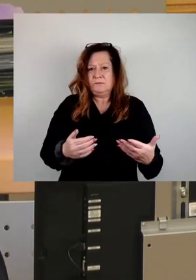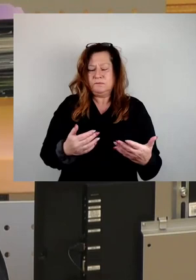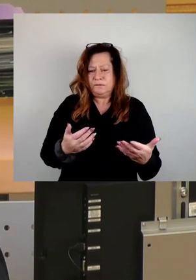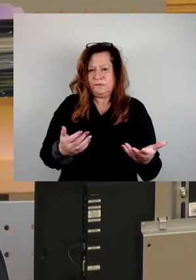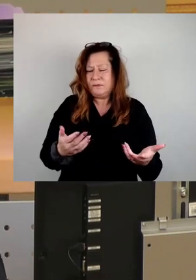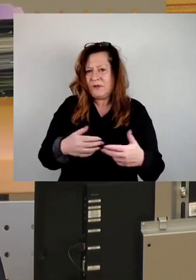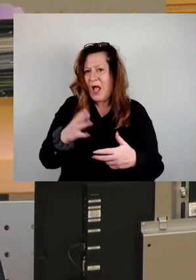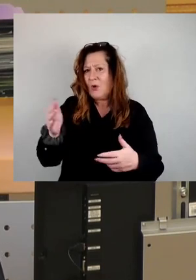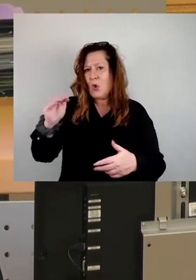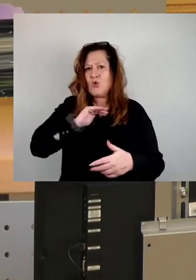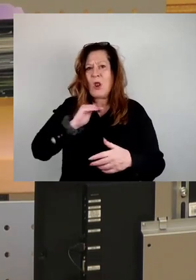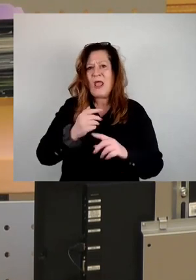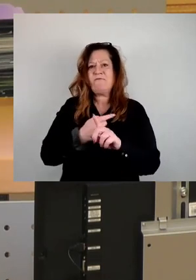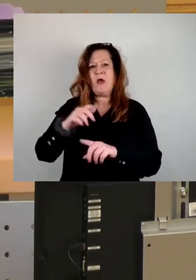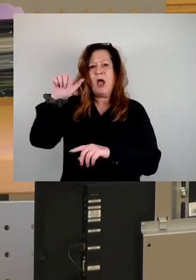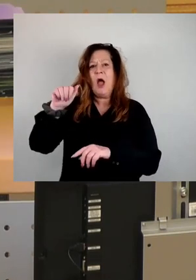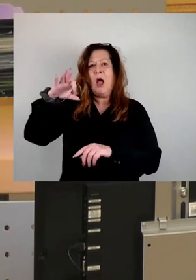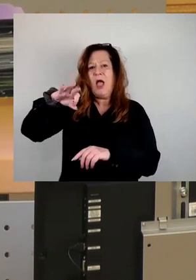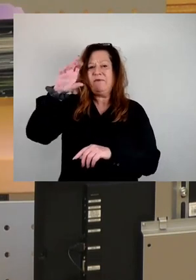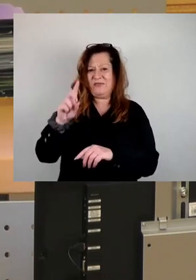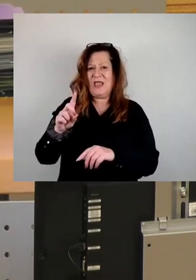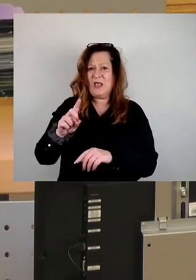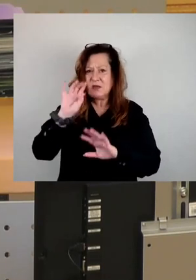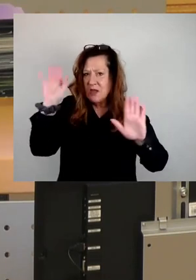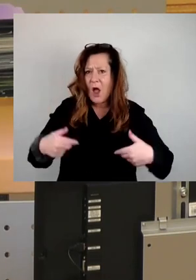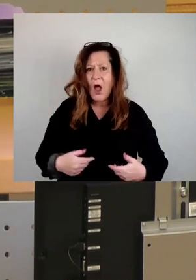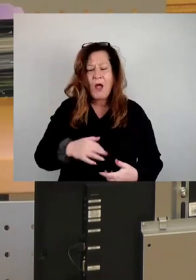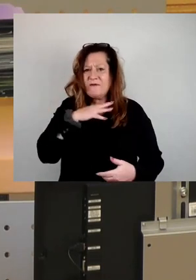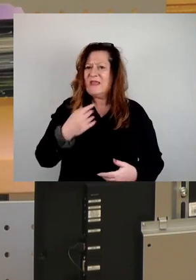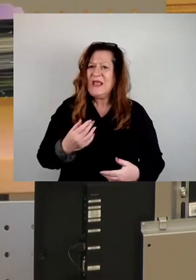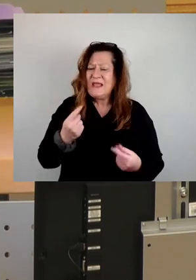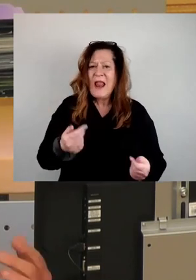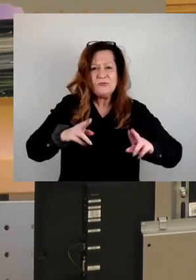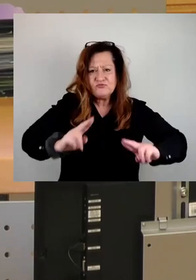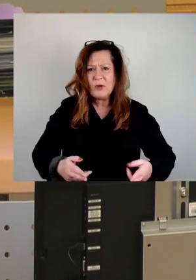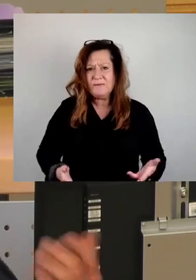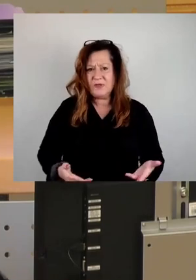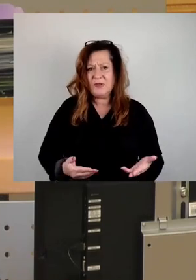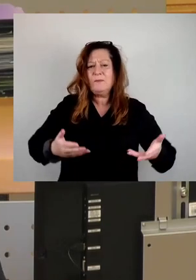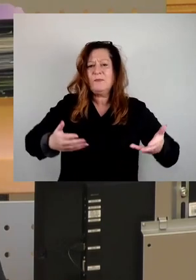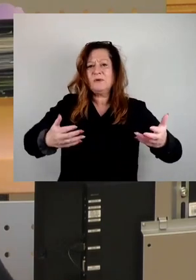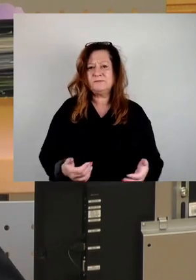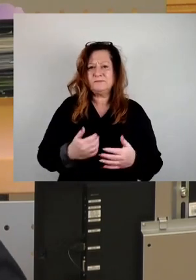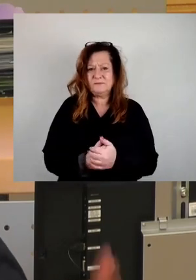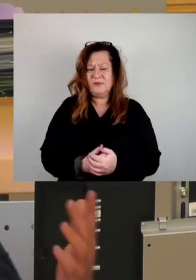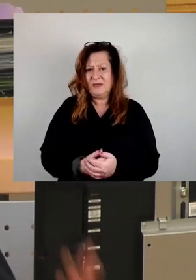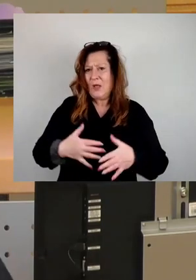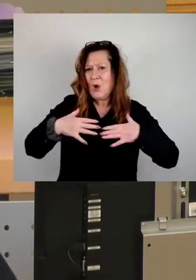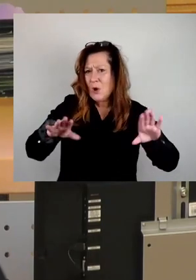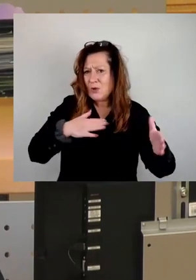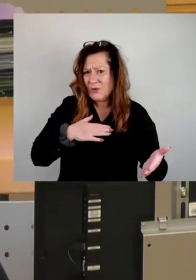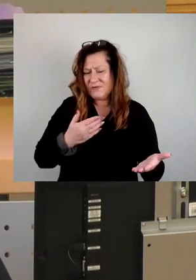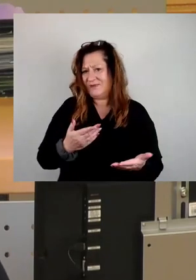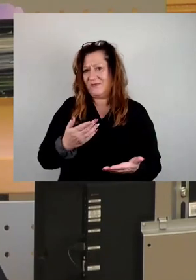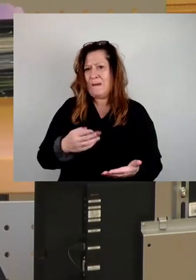AfD, klar ist das viel Geld, gar keine Frage. Ja, da hat er Glück gehabt. Da hat der Mann dem